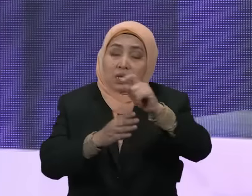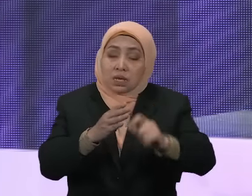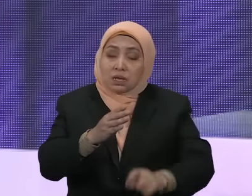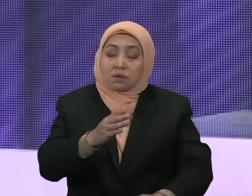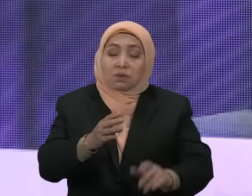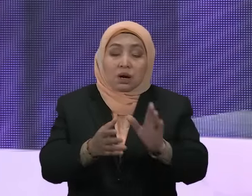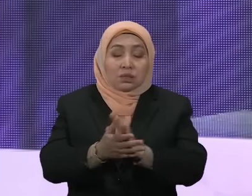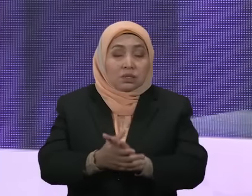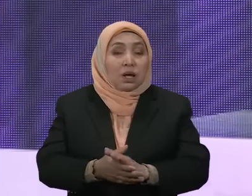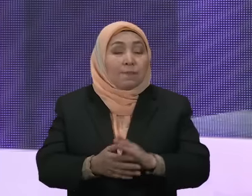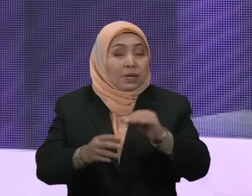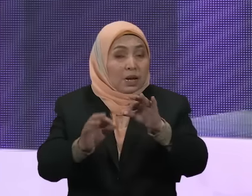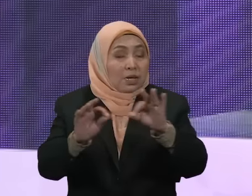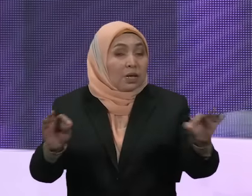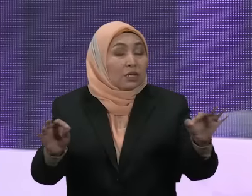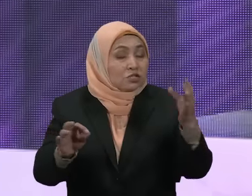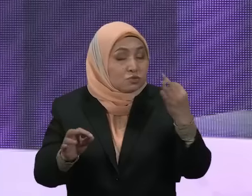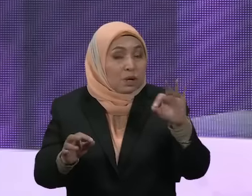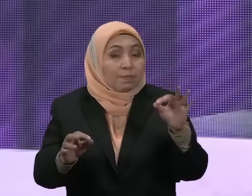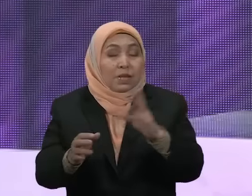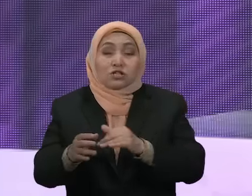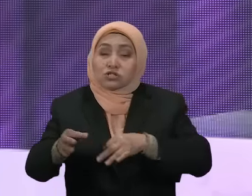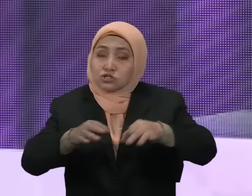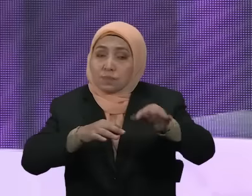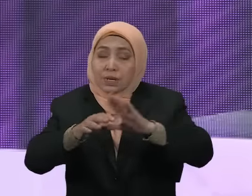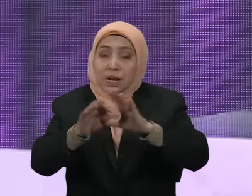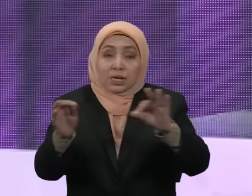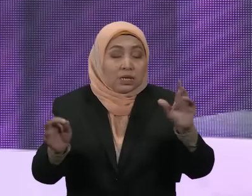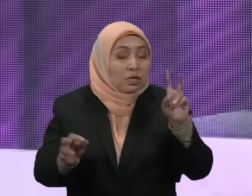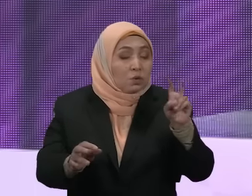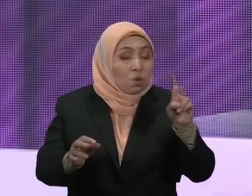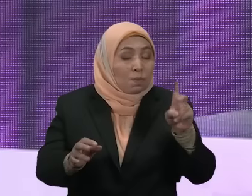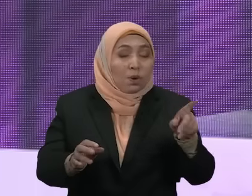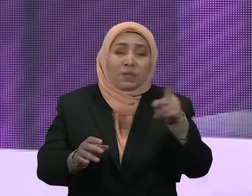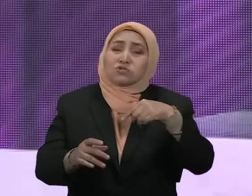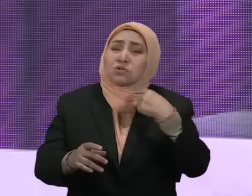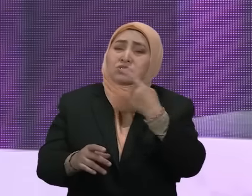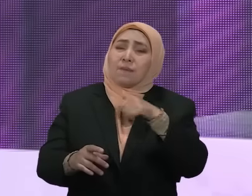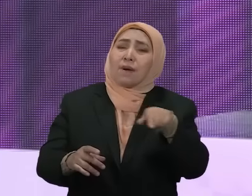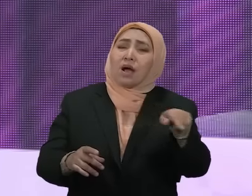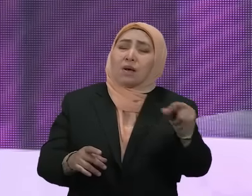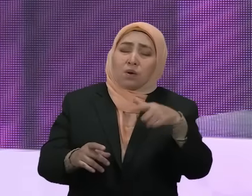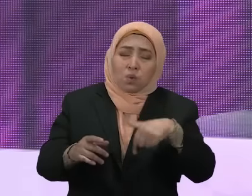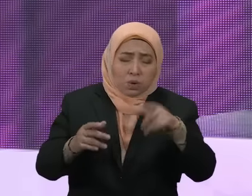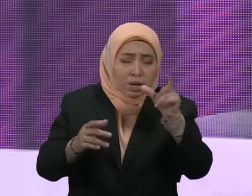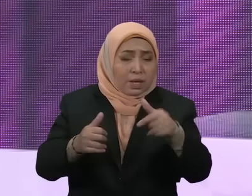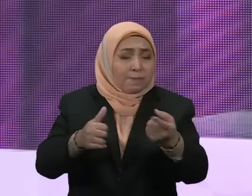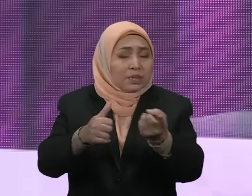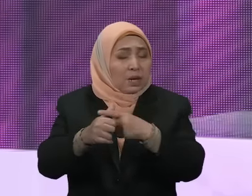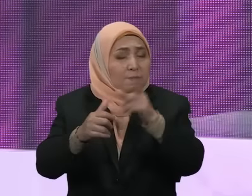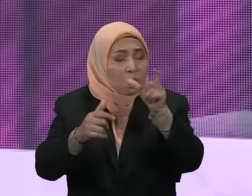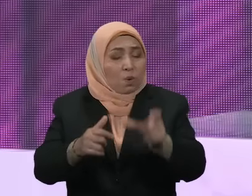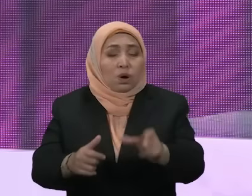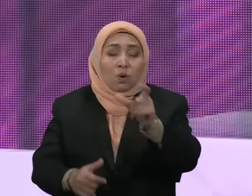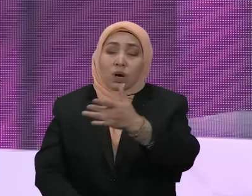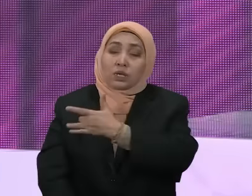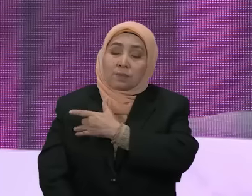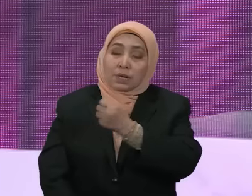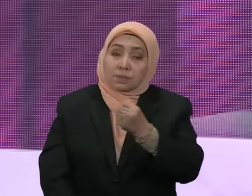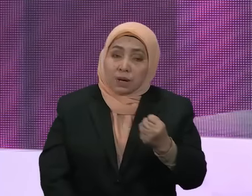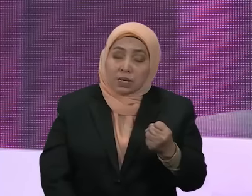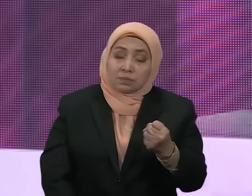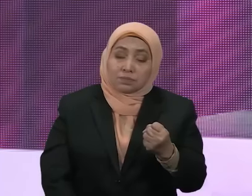fi sabilillah. Pada ayat yang ke-19 dijelaskan pada ayat yang ke-20 mereka itu siapa. Mereka itu yang pertama, alladzina amanu, mereka